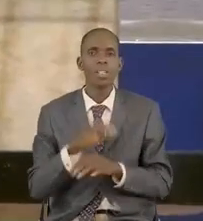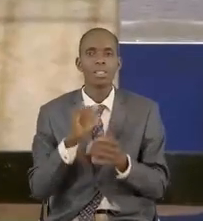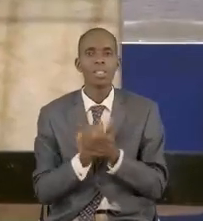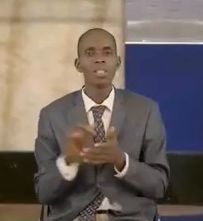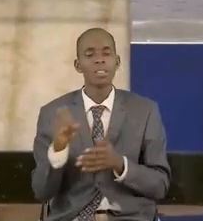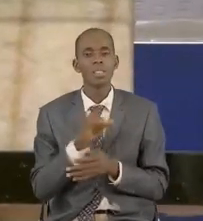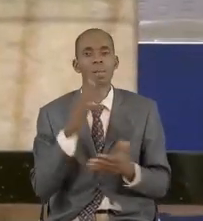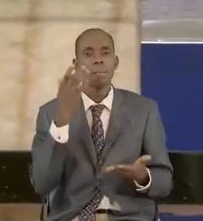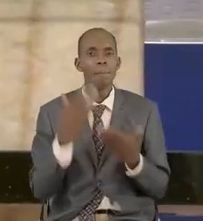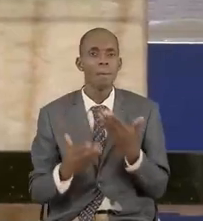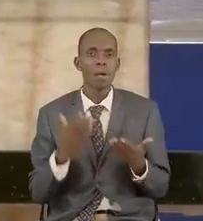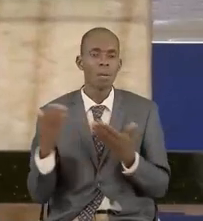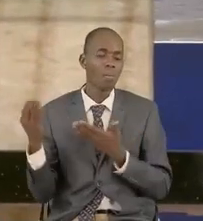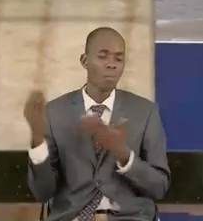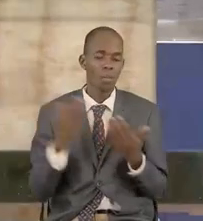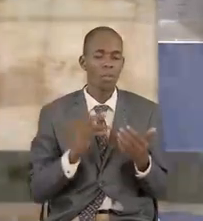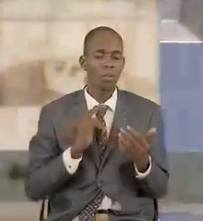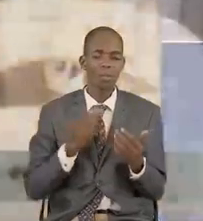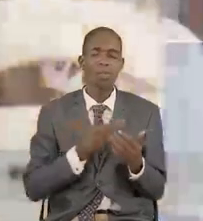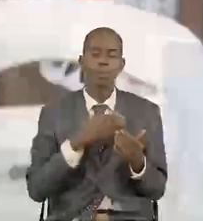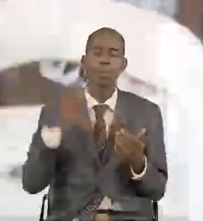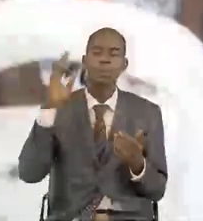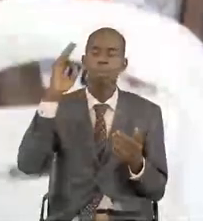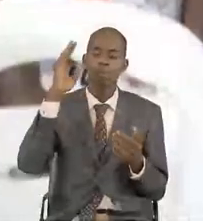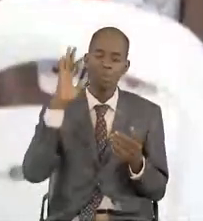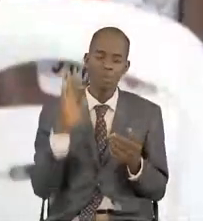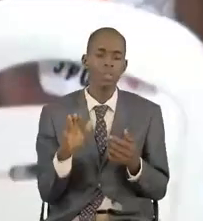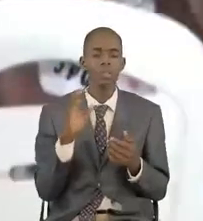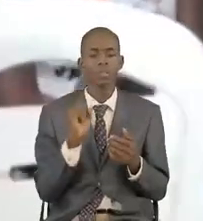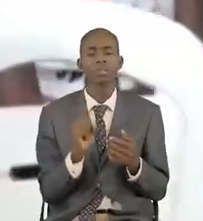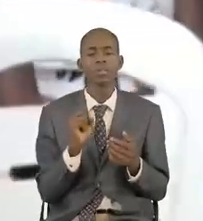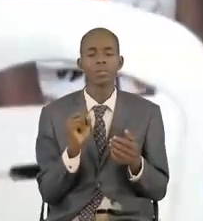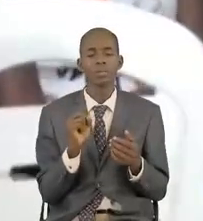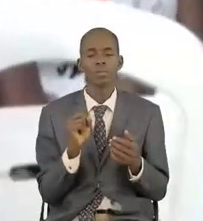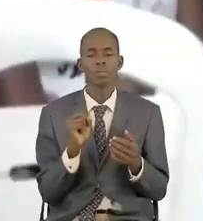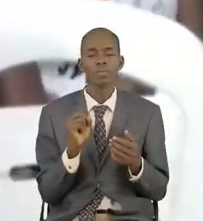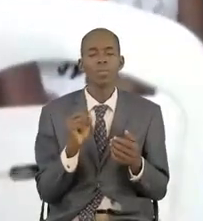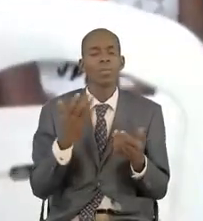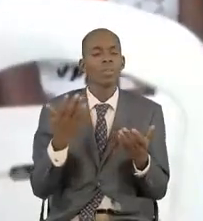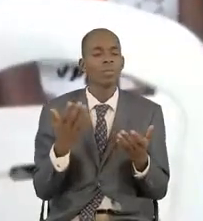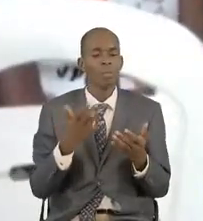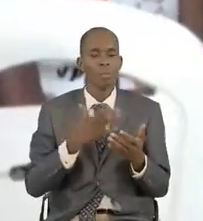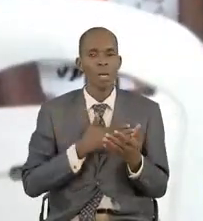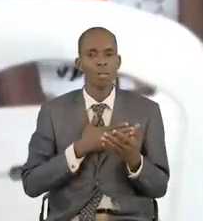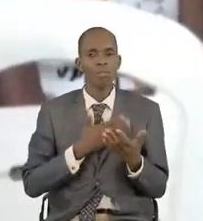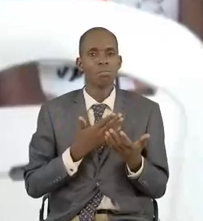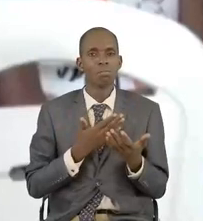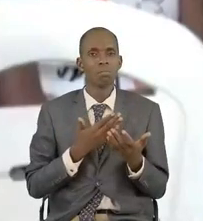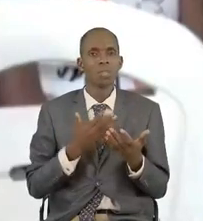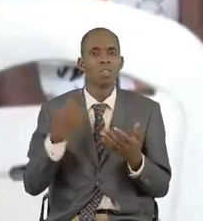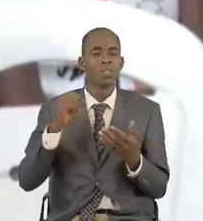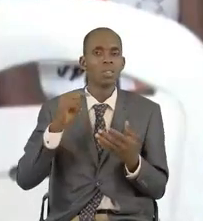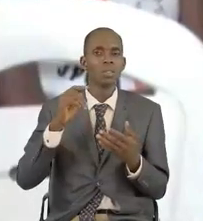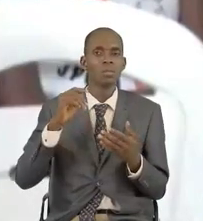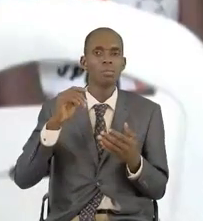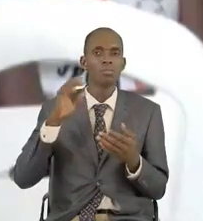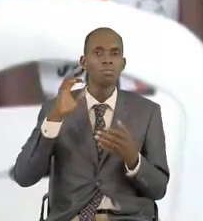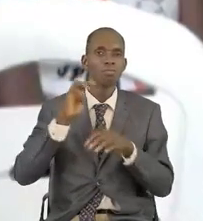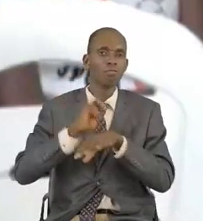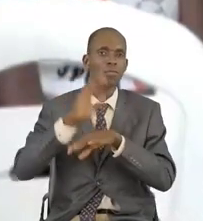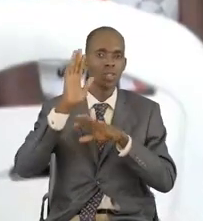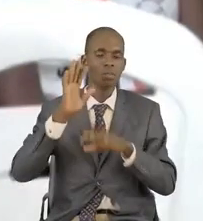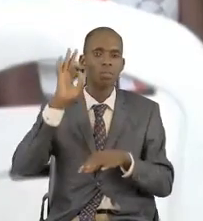tensions prédateurs et croyant ministre et membres avec les tensions de